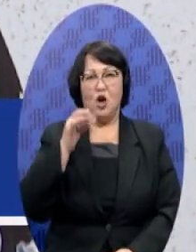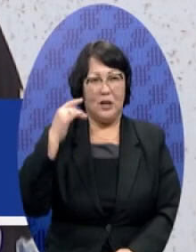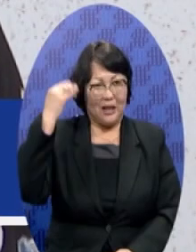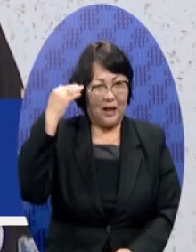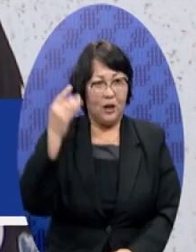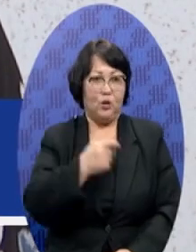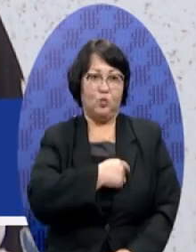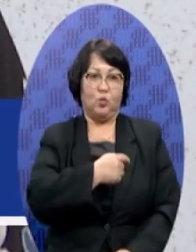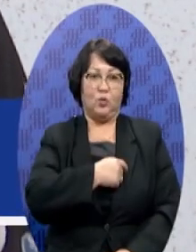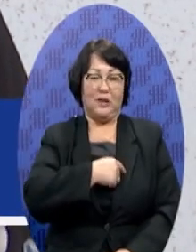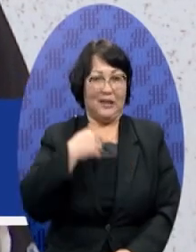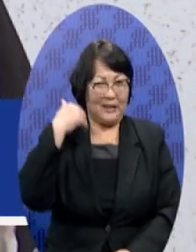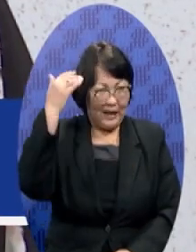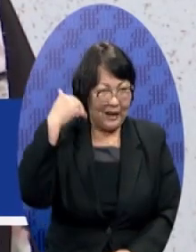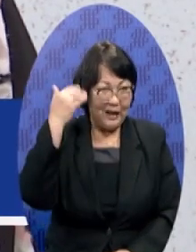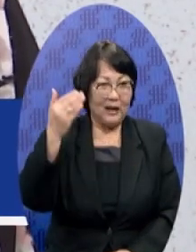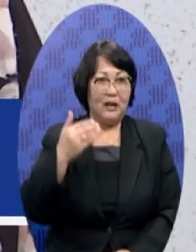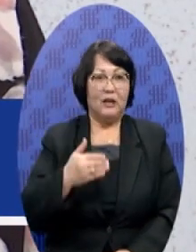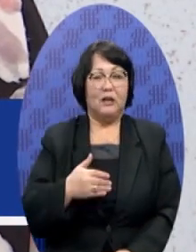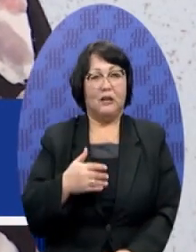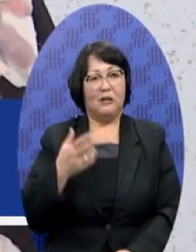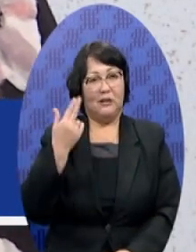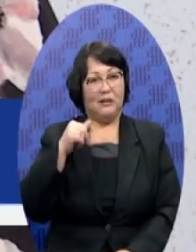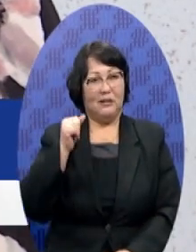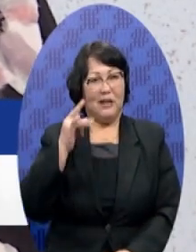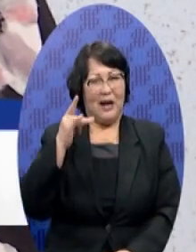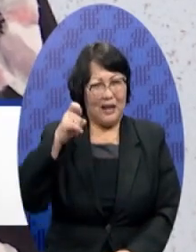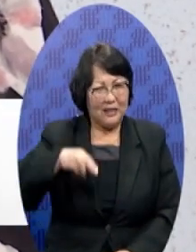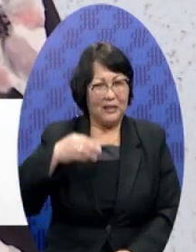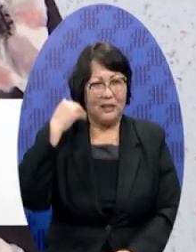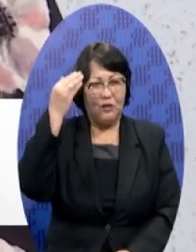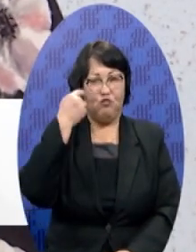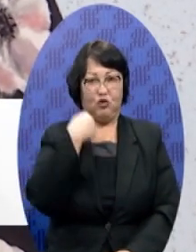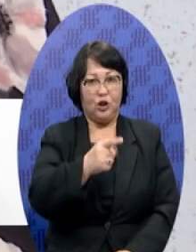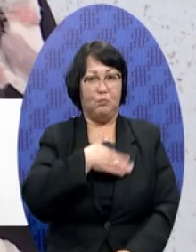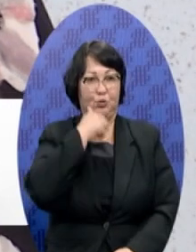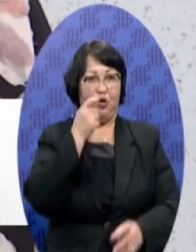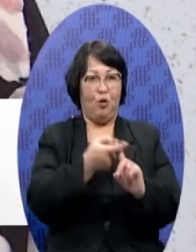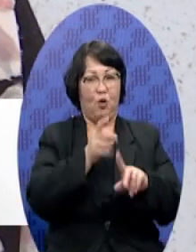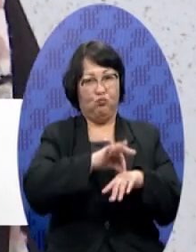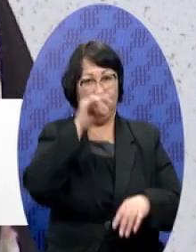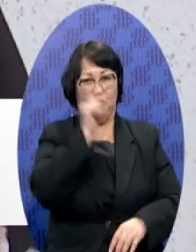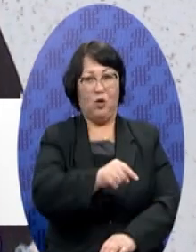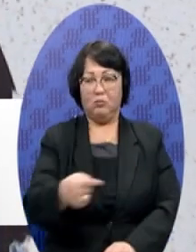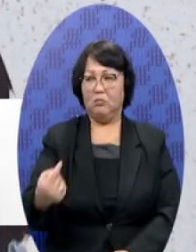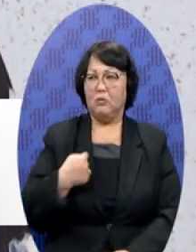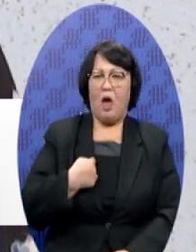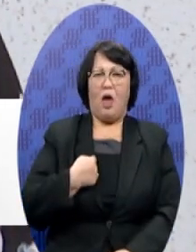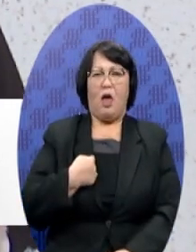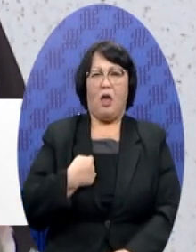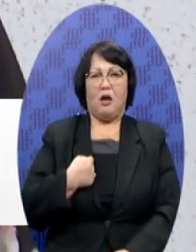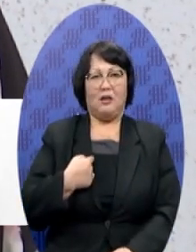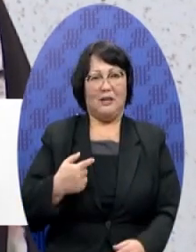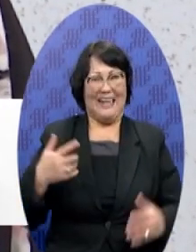даралт, сүулдэ нөгөөтх даралтын маань таны одоо бие даасан өвчин гэж орчлогдчихсэн. Гэтэл илүүдэл